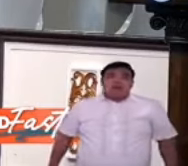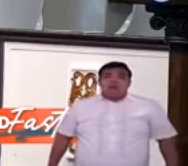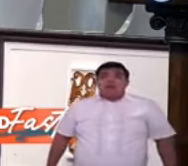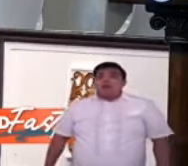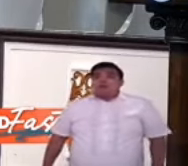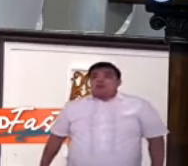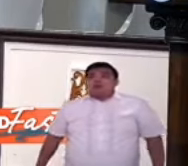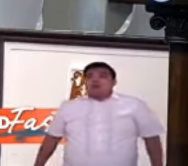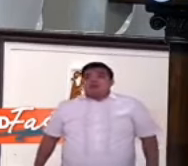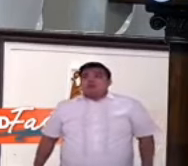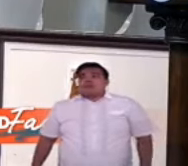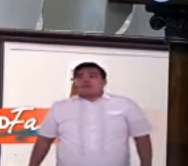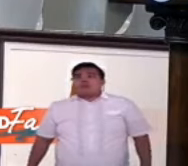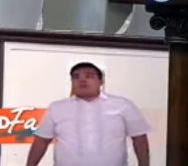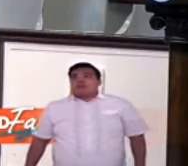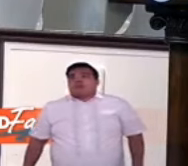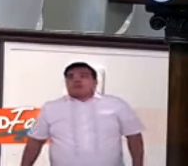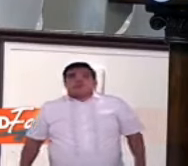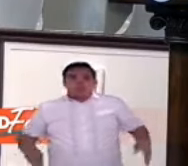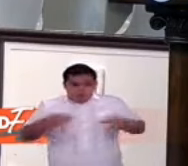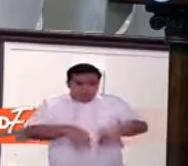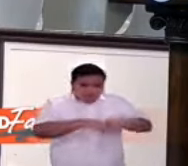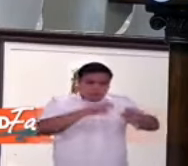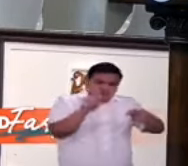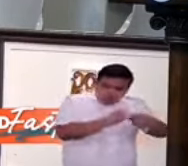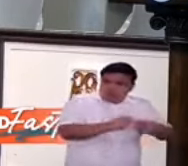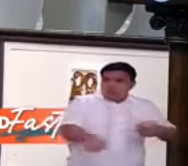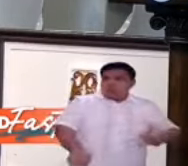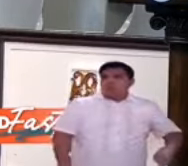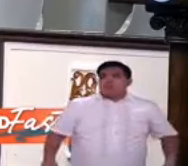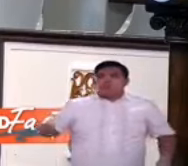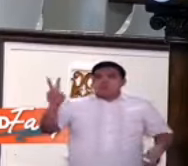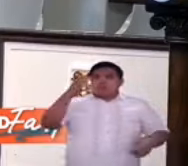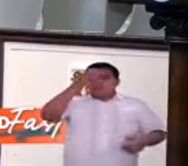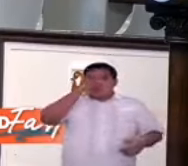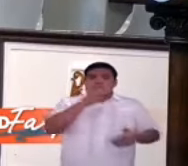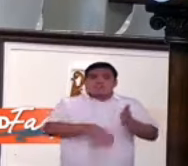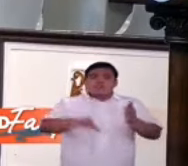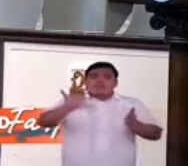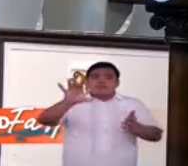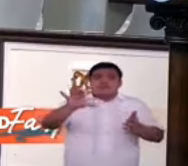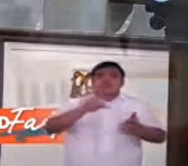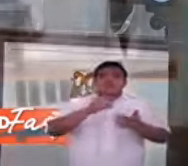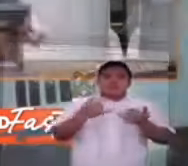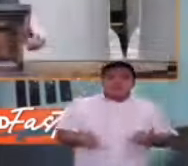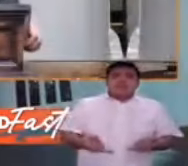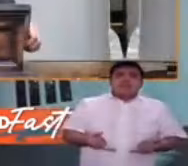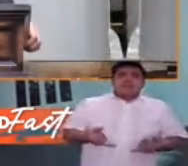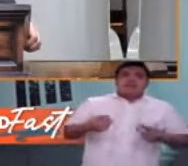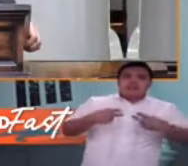That is why start them young. 2 Timothy 3:15, that from a child thou hast known the holy